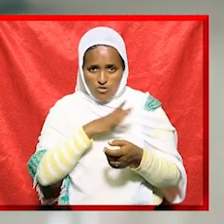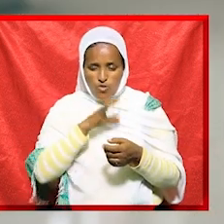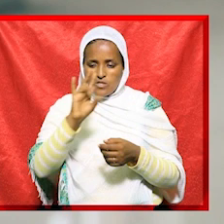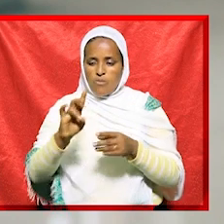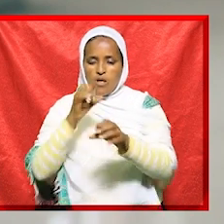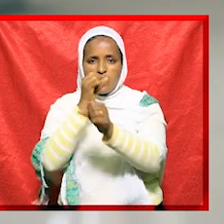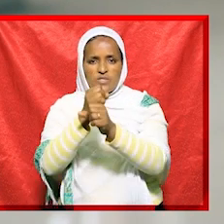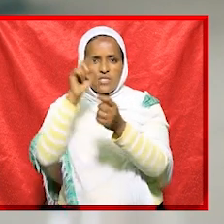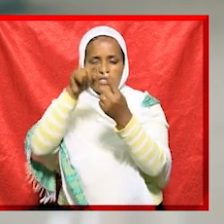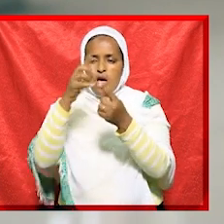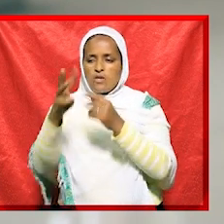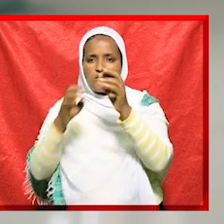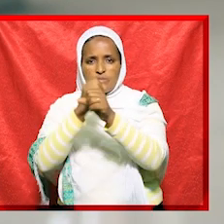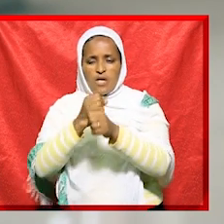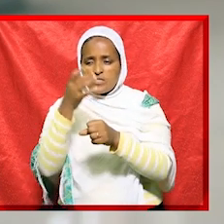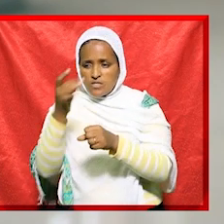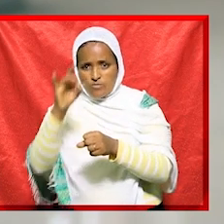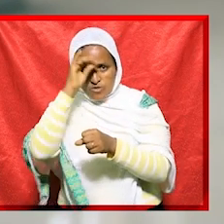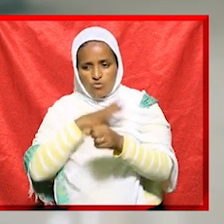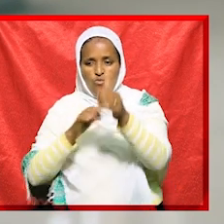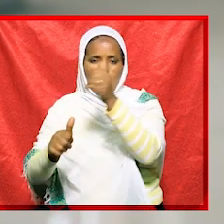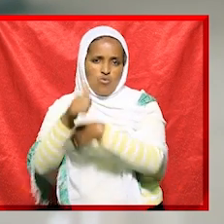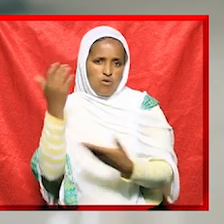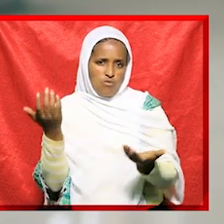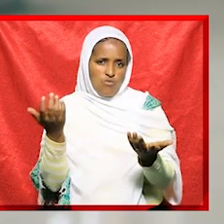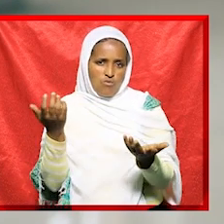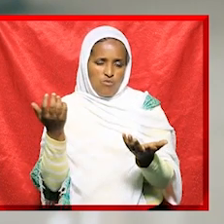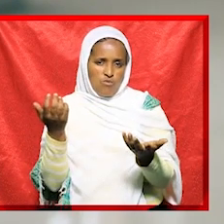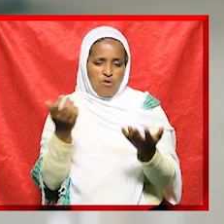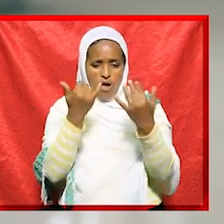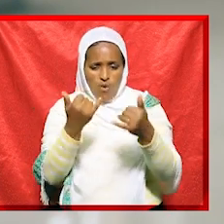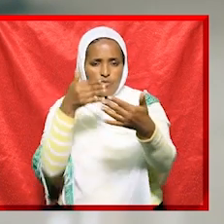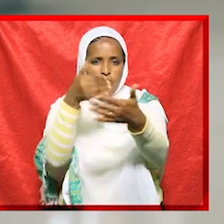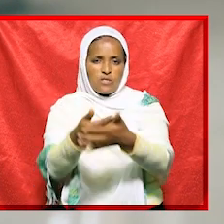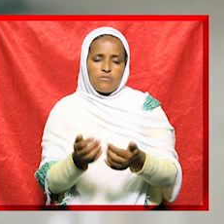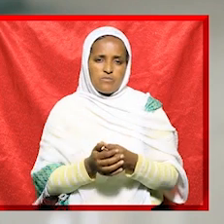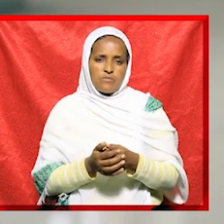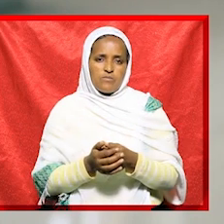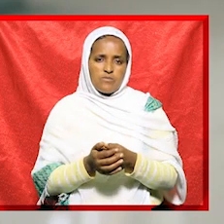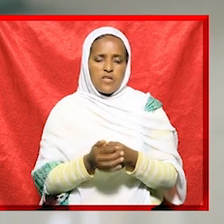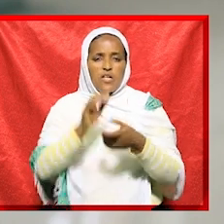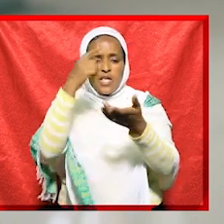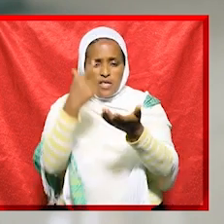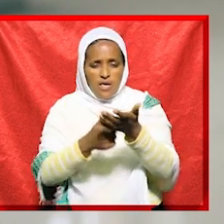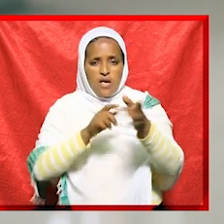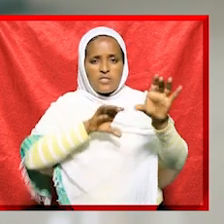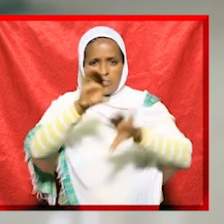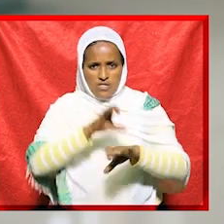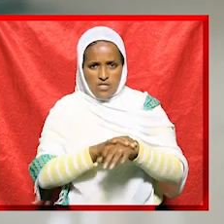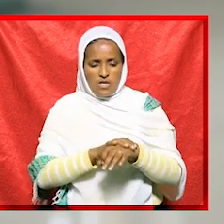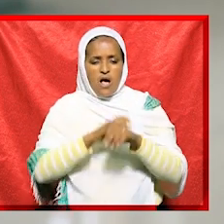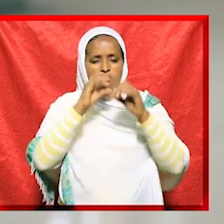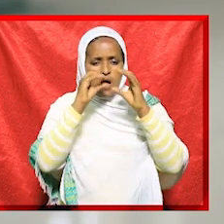ሰው ከ7 ዓመት እስከ 14 ዓመት ያሉትን 18 ሰው ነው ያጠቃው አሁን በቅርብ። ይሄ